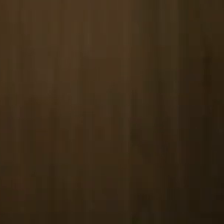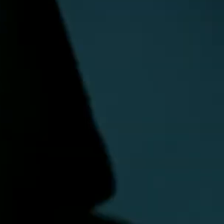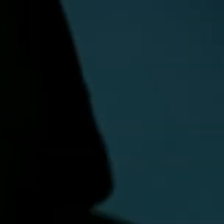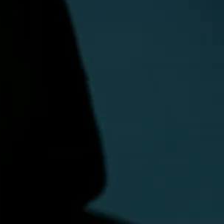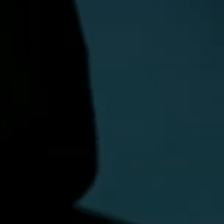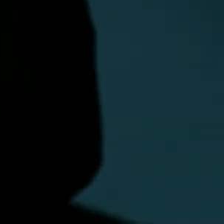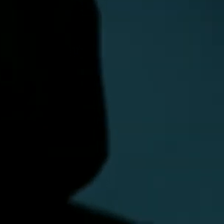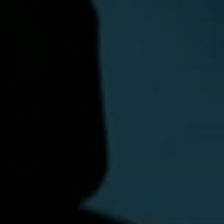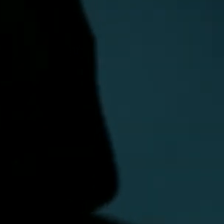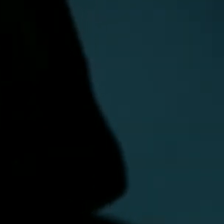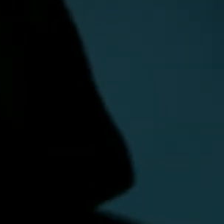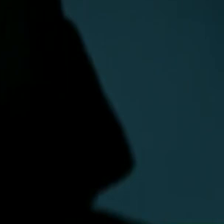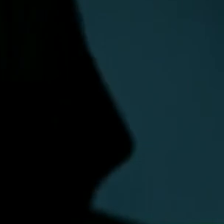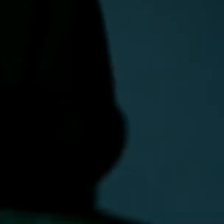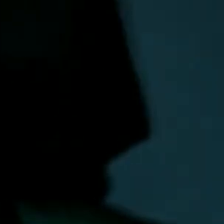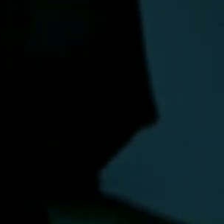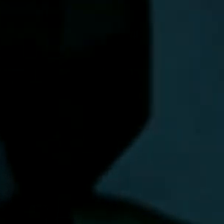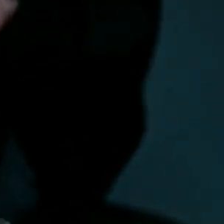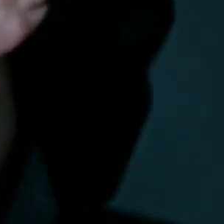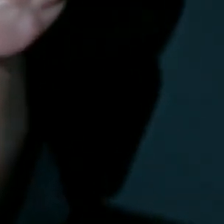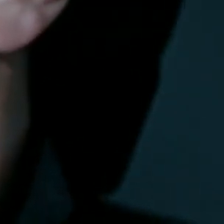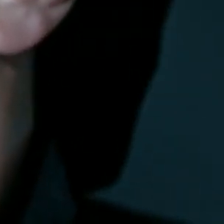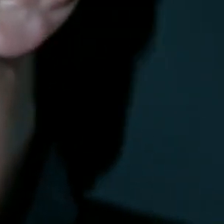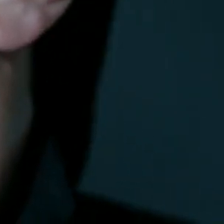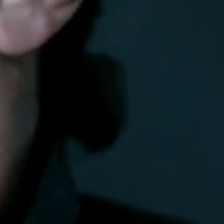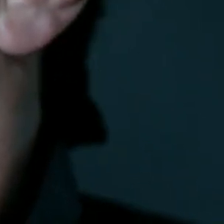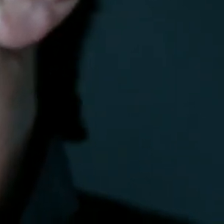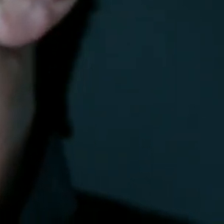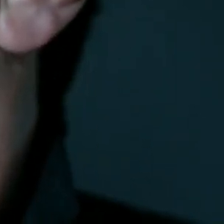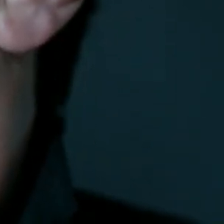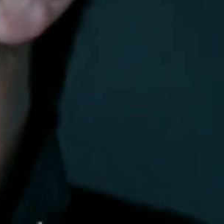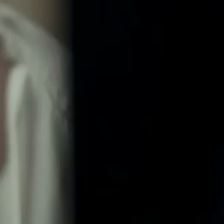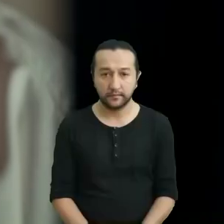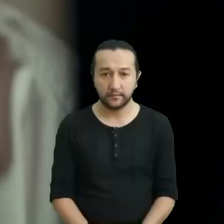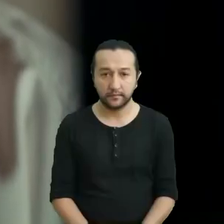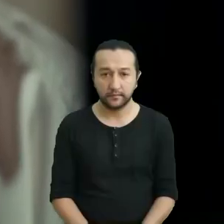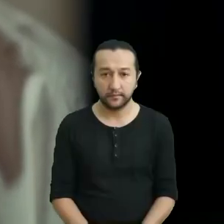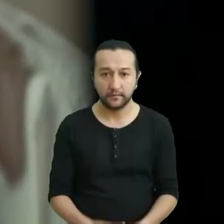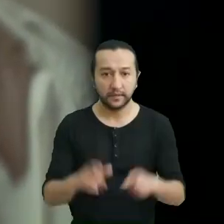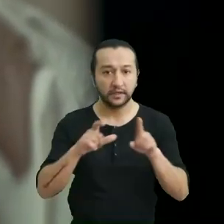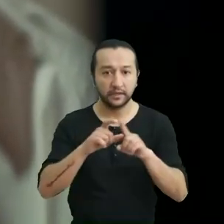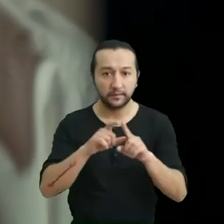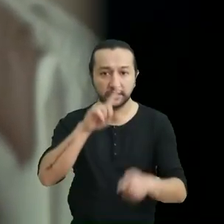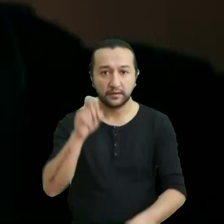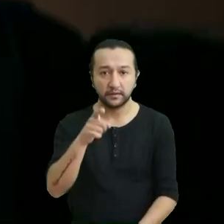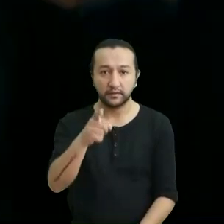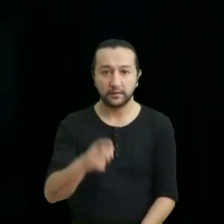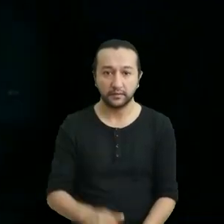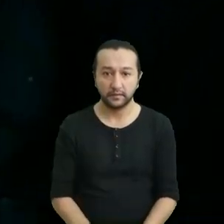oturuyor. Göğüs hizasına bomba düzeneği bağlanmış. Hamza kaldırdı çuvalı. Altındaki Dimitri'ymiş. Dimitri?